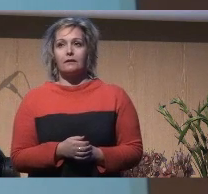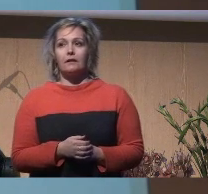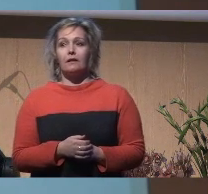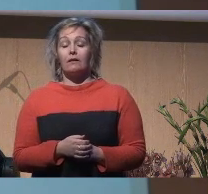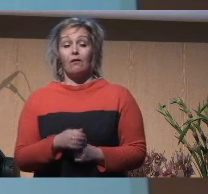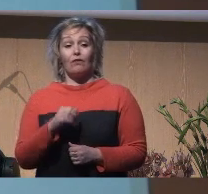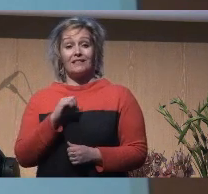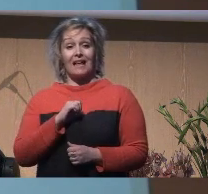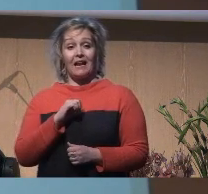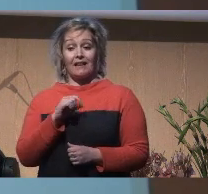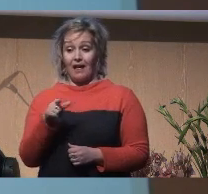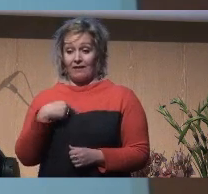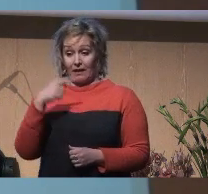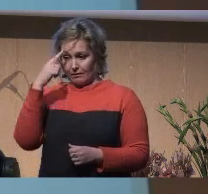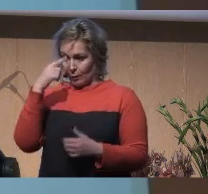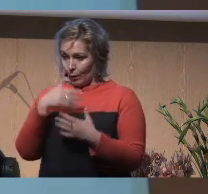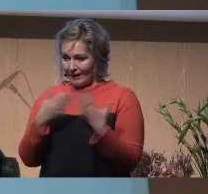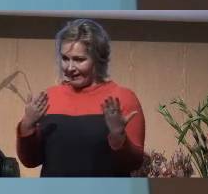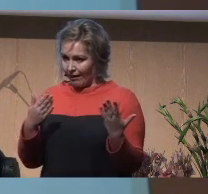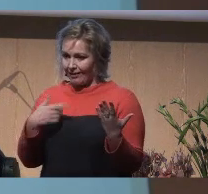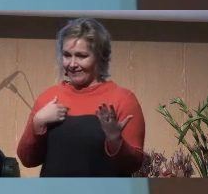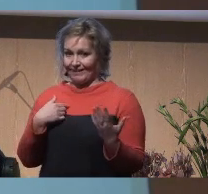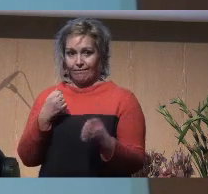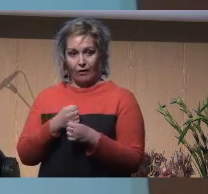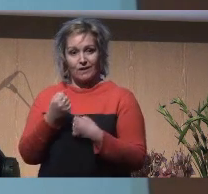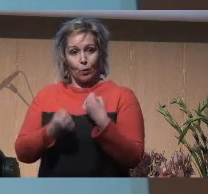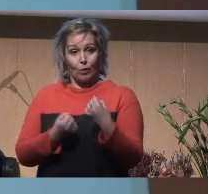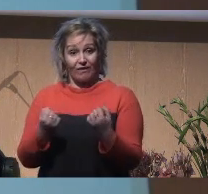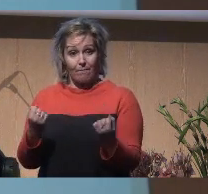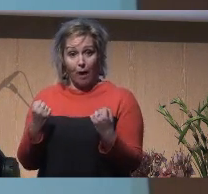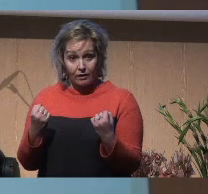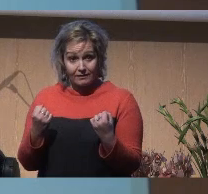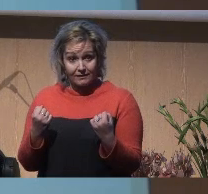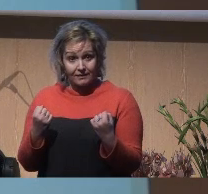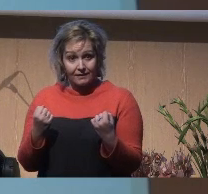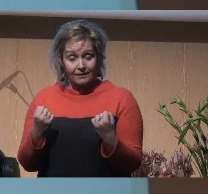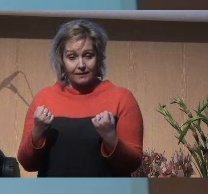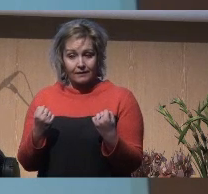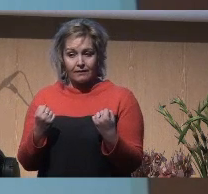For selv der vi ikke tror at vi utøver makt,